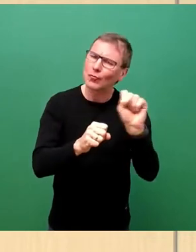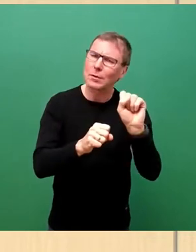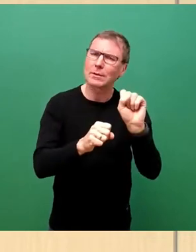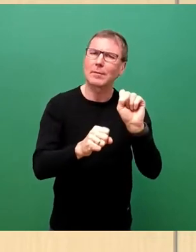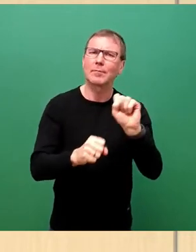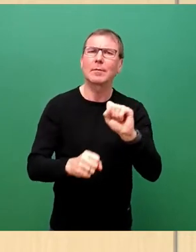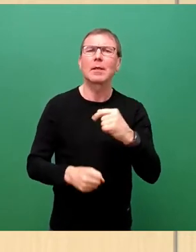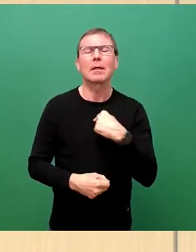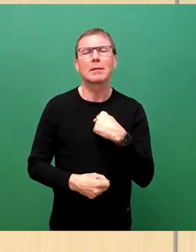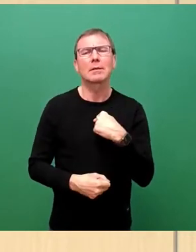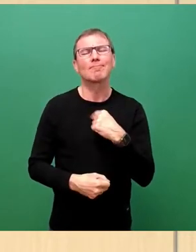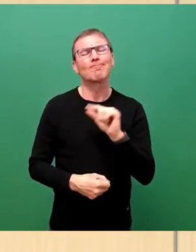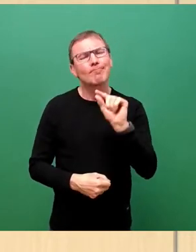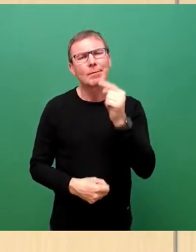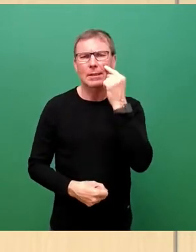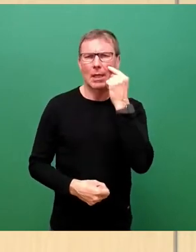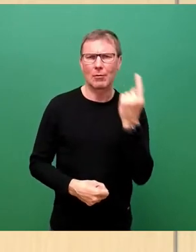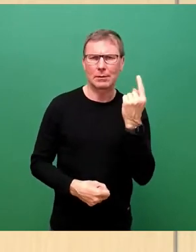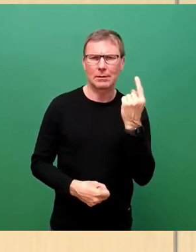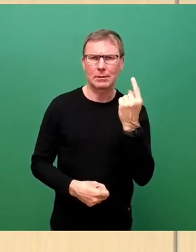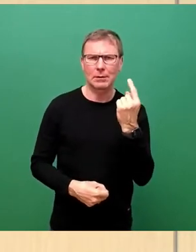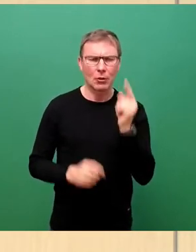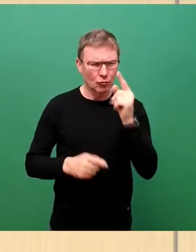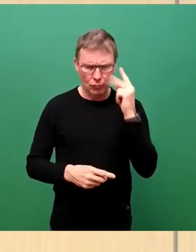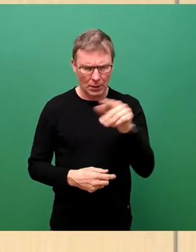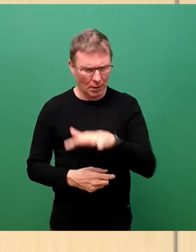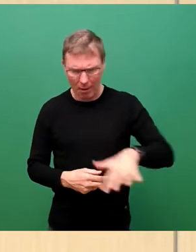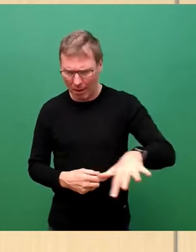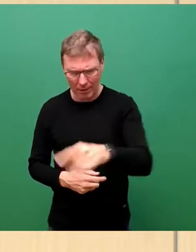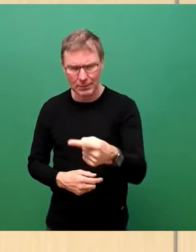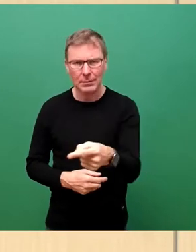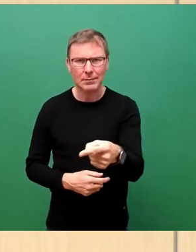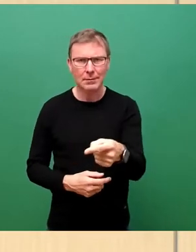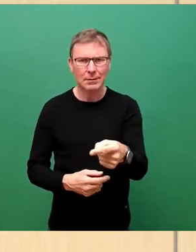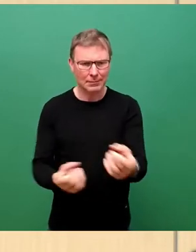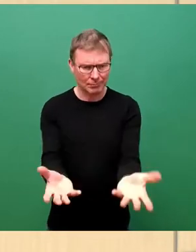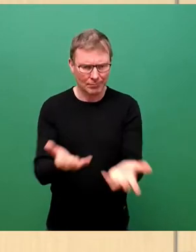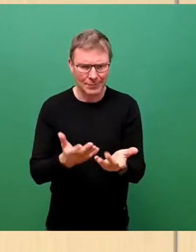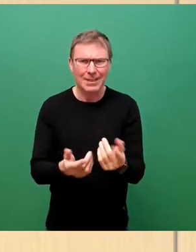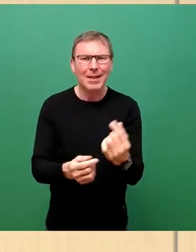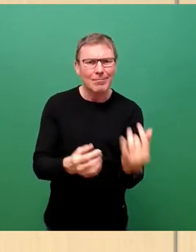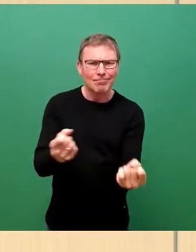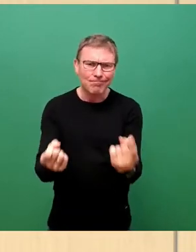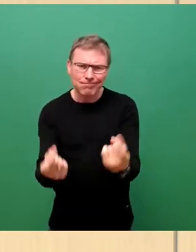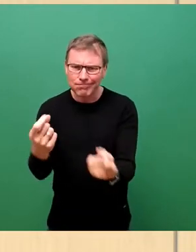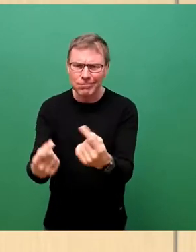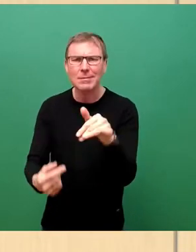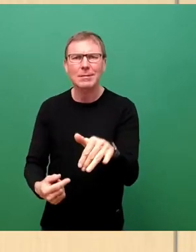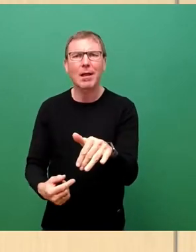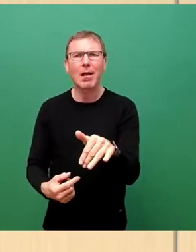bedauere, dass es aus der Mitte des Stadtrats heraus nicht gelungen ist, obwohl es verschiedenste Ansätze gegeben hat, hier zu